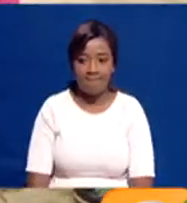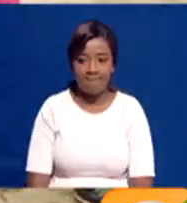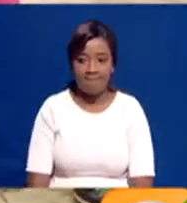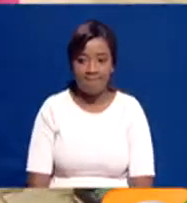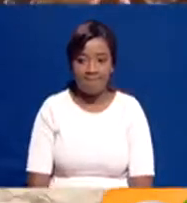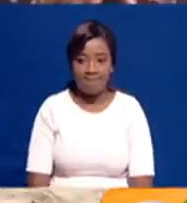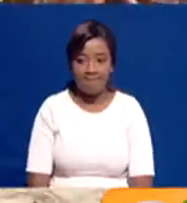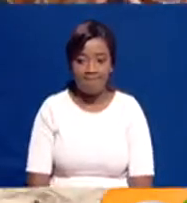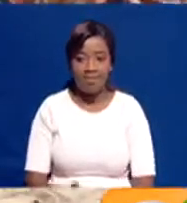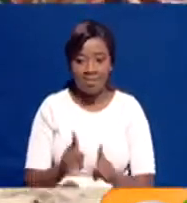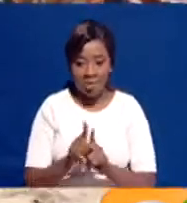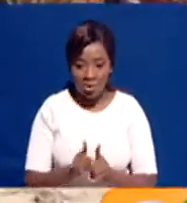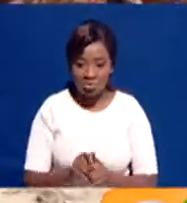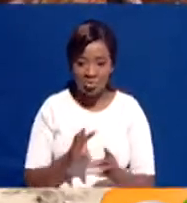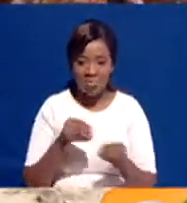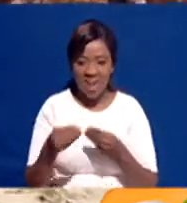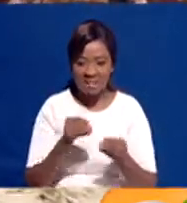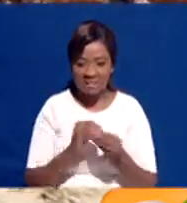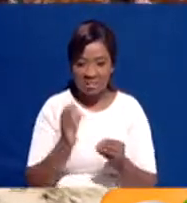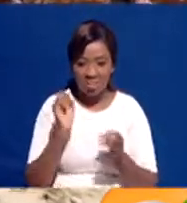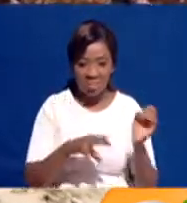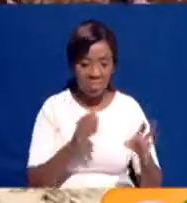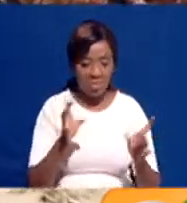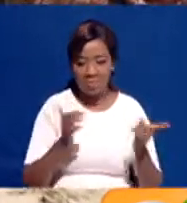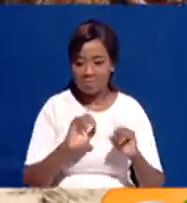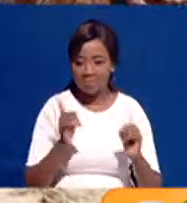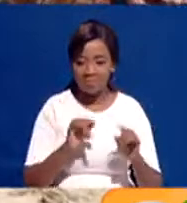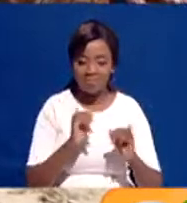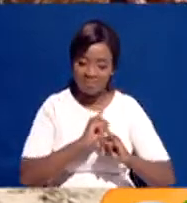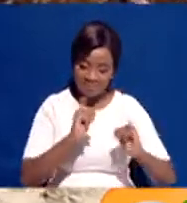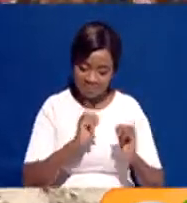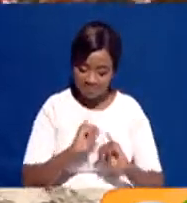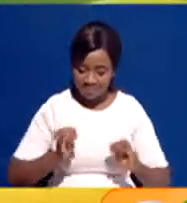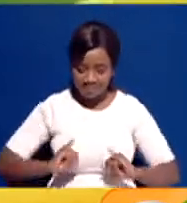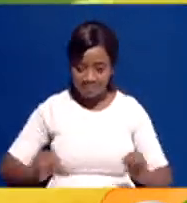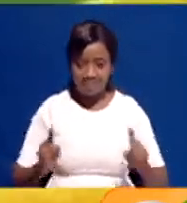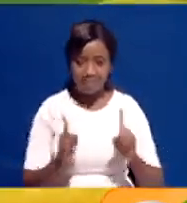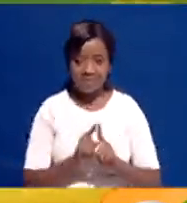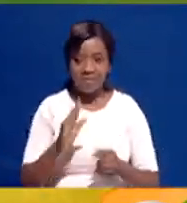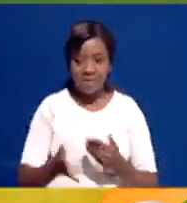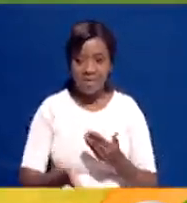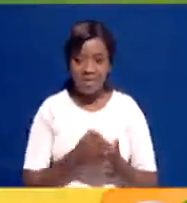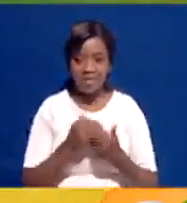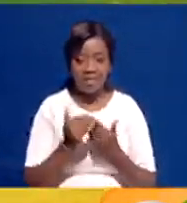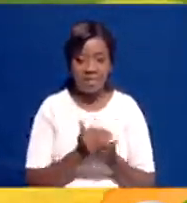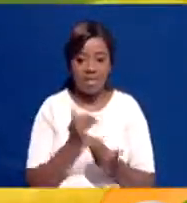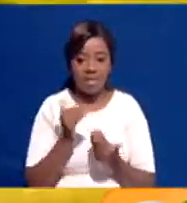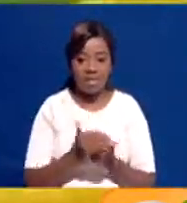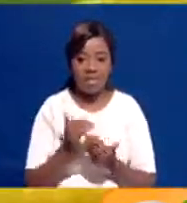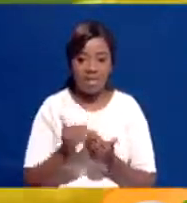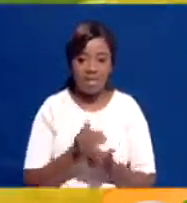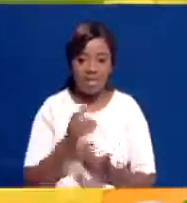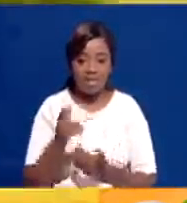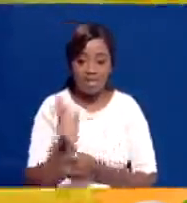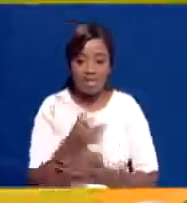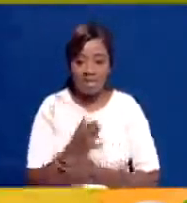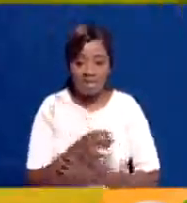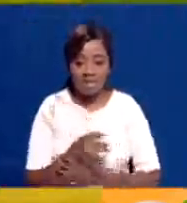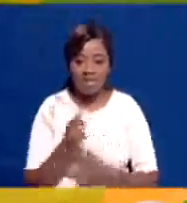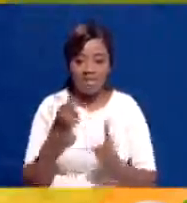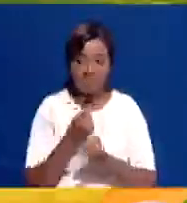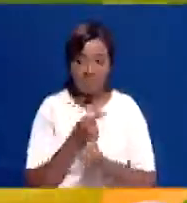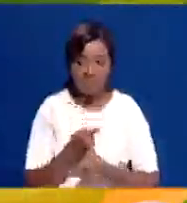Usafishaji wa takataka za plastiki katika fukwe za bahari sawia na kuhifadhi matumbawe zimepelekea samaki wakiwemo